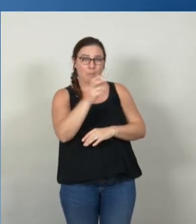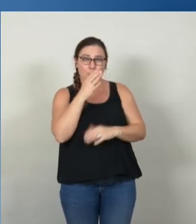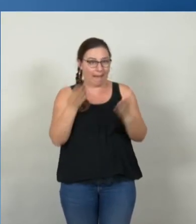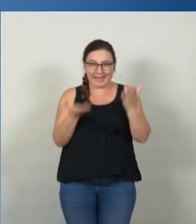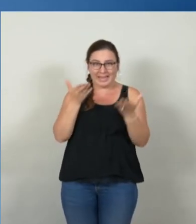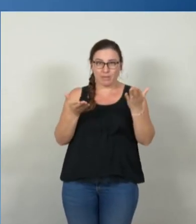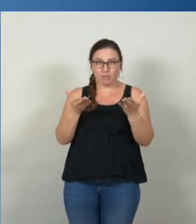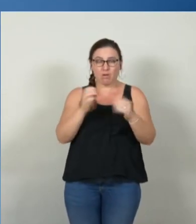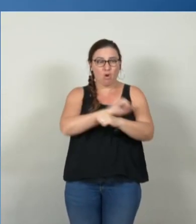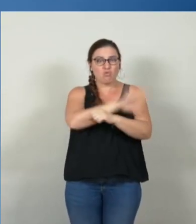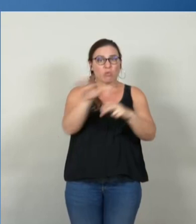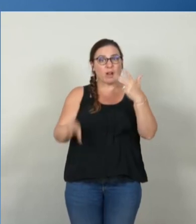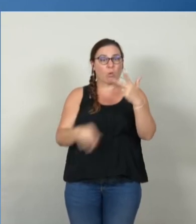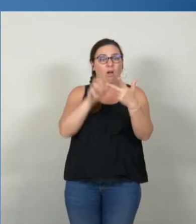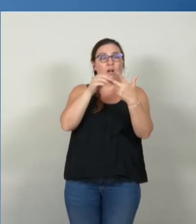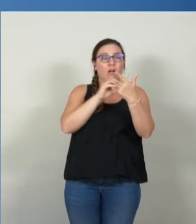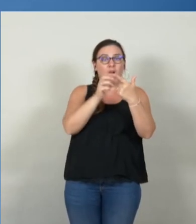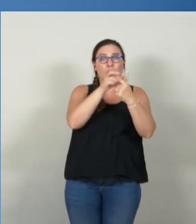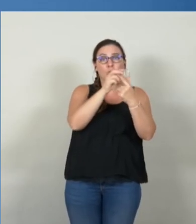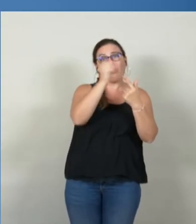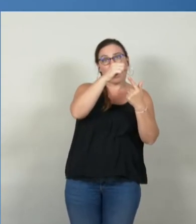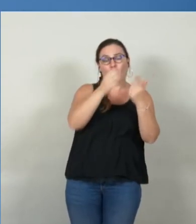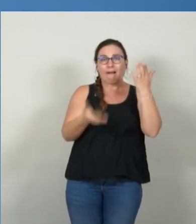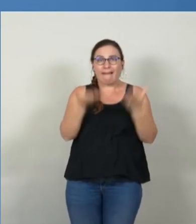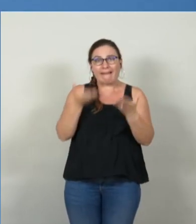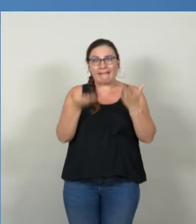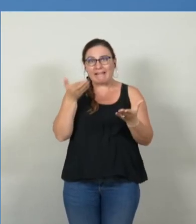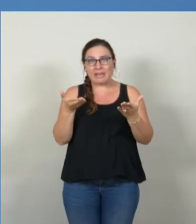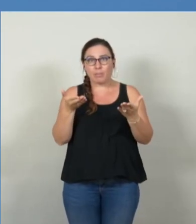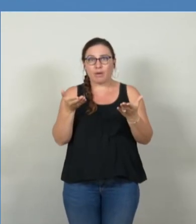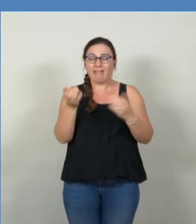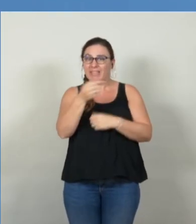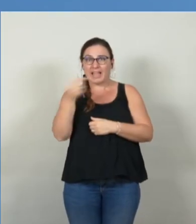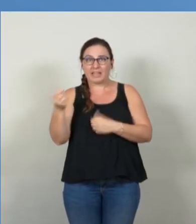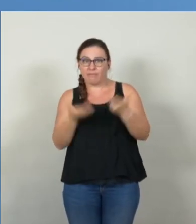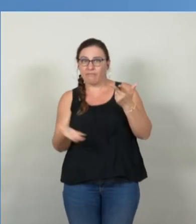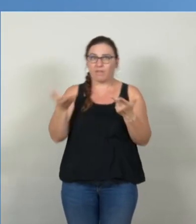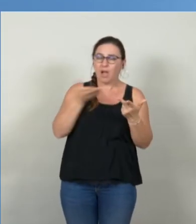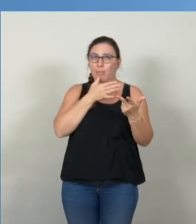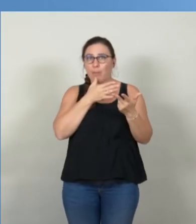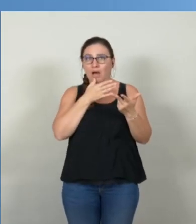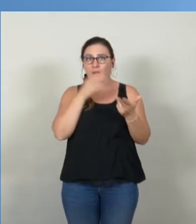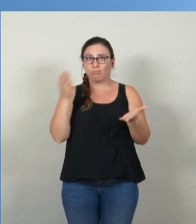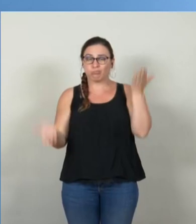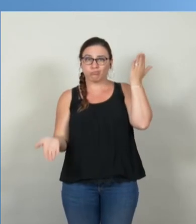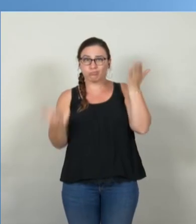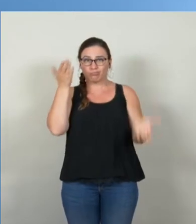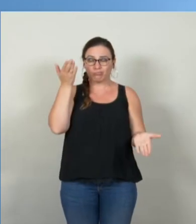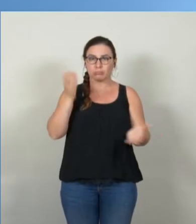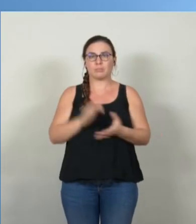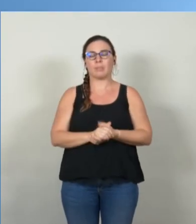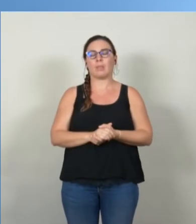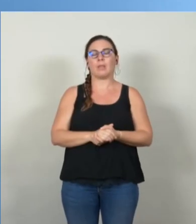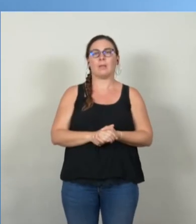seulement trois jours non dans deux pour à équilibrer les aspects négatifs de vos de votre expression